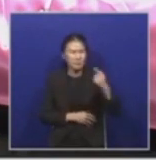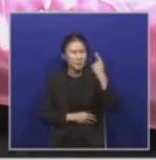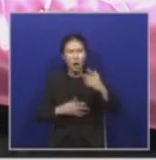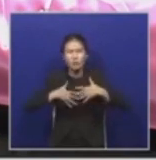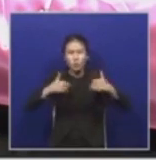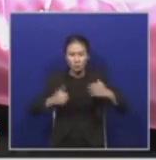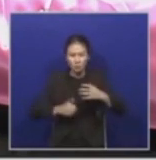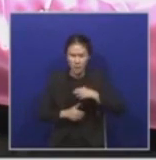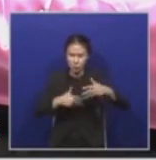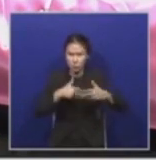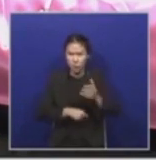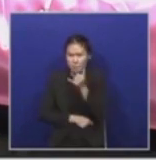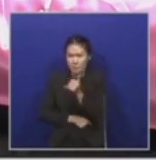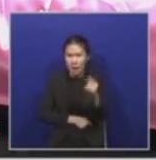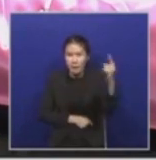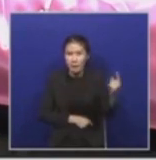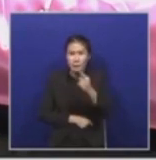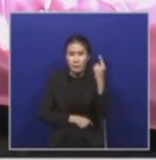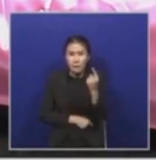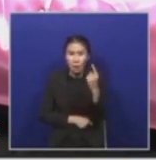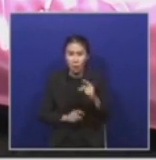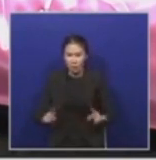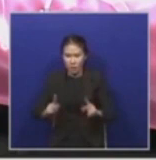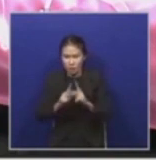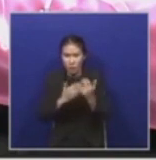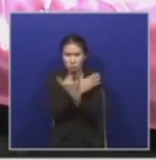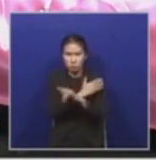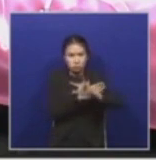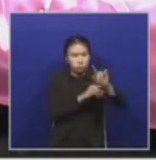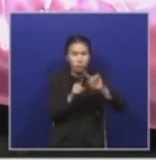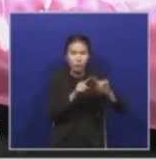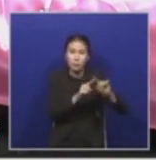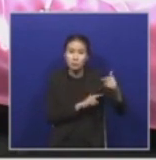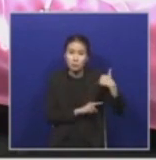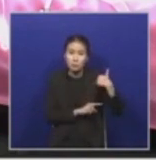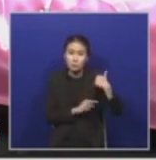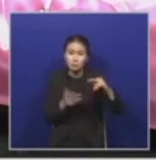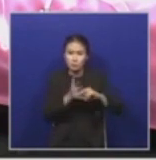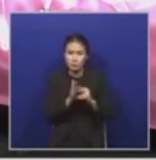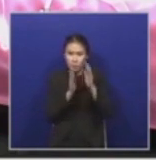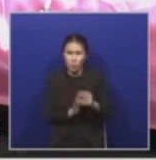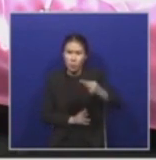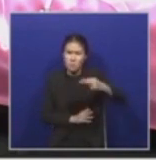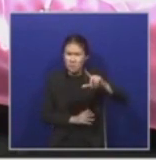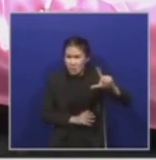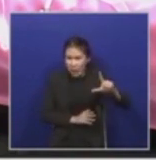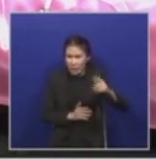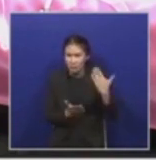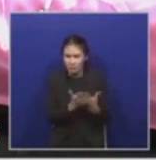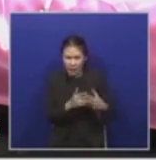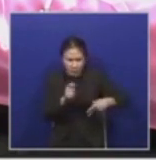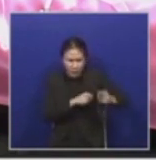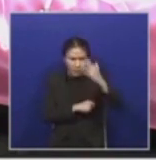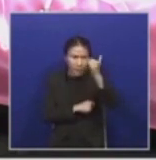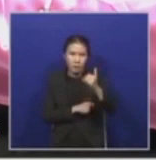ให้คนไปเที่ยวแต่ท่านไปตัดงบสัมมนากระทรวงทบวงกรมเยอะแยะมากมายหลายหมื่นล้านบาทท่านประธานครับสุ